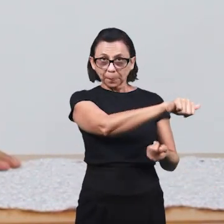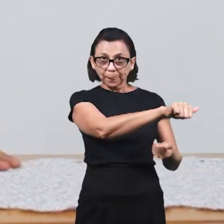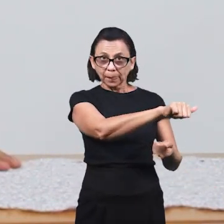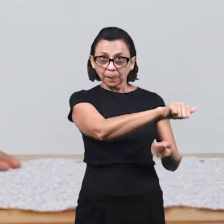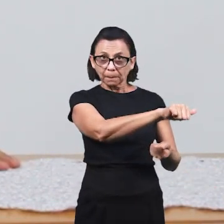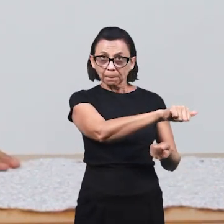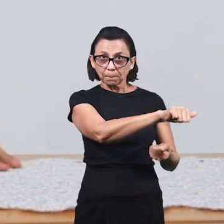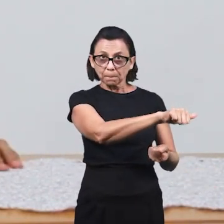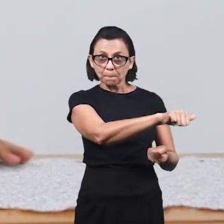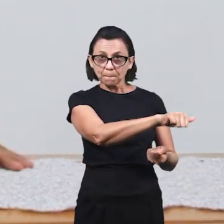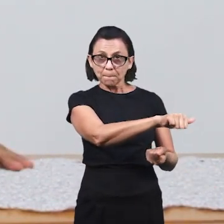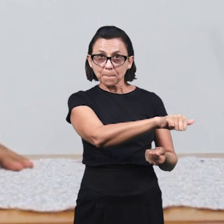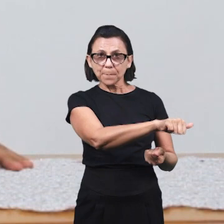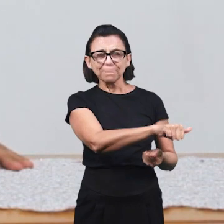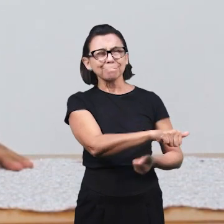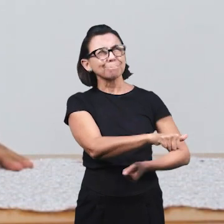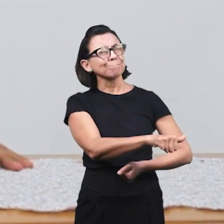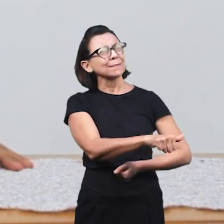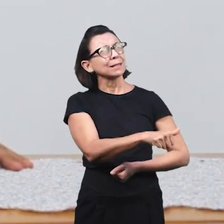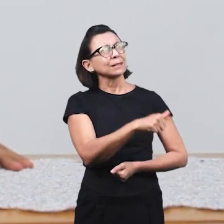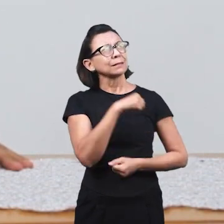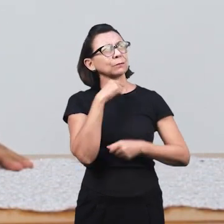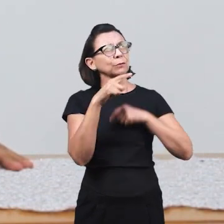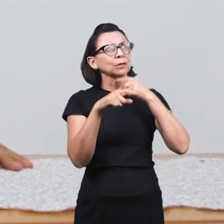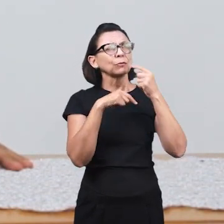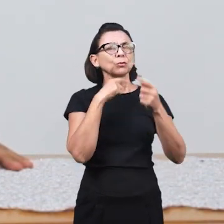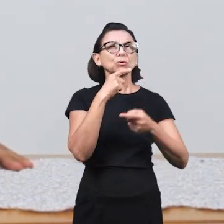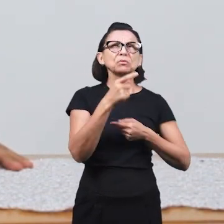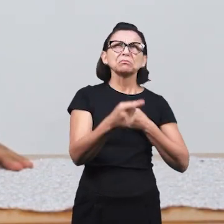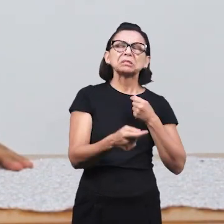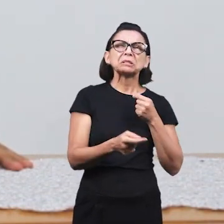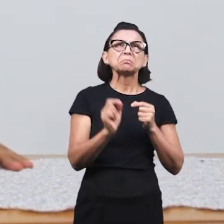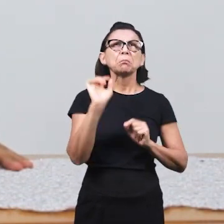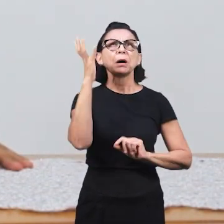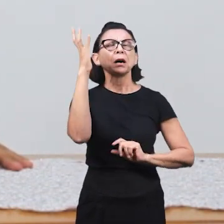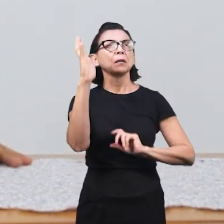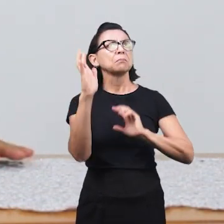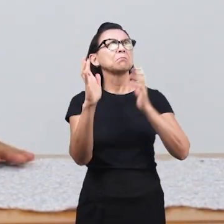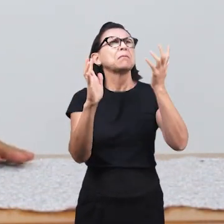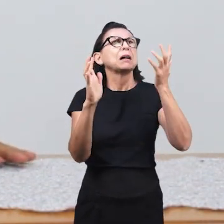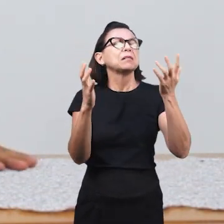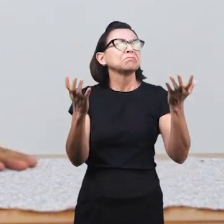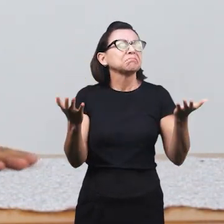Потому что мир сейчас находится в поисках ответов.